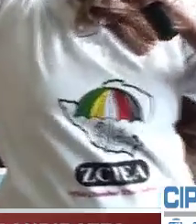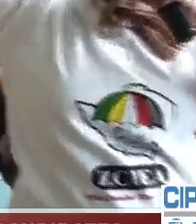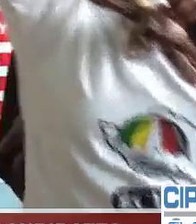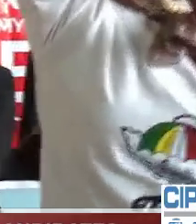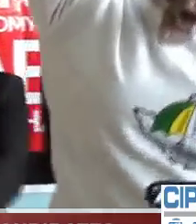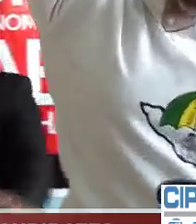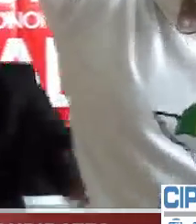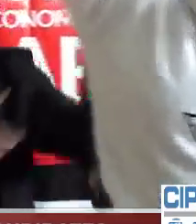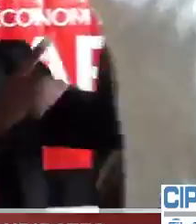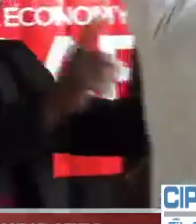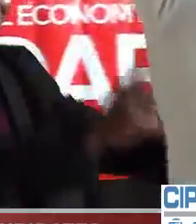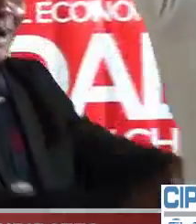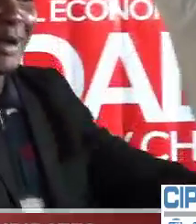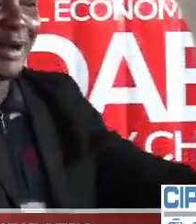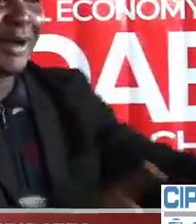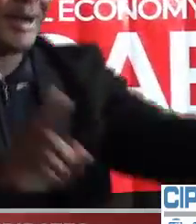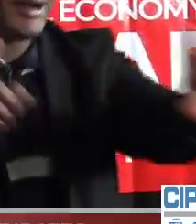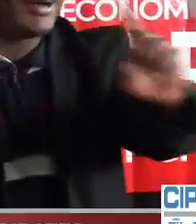Iva